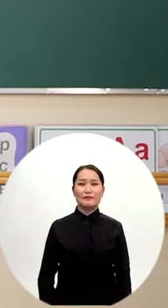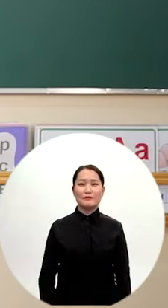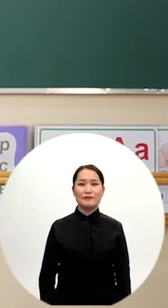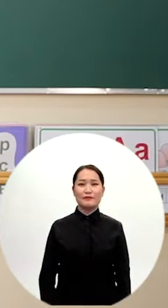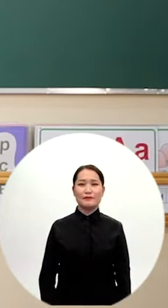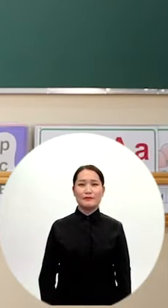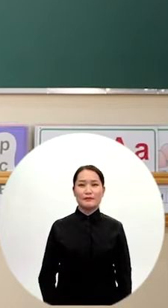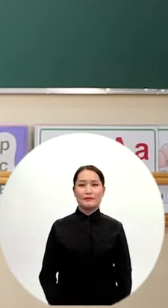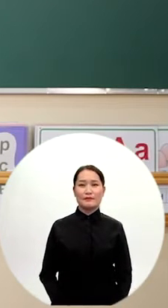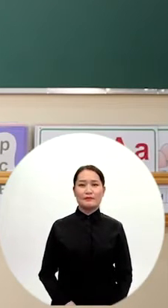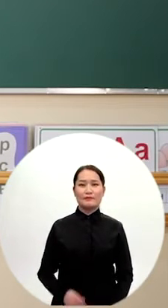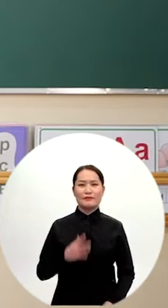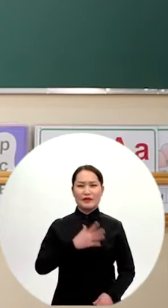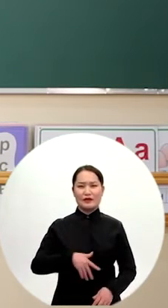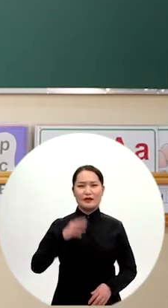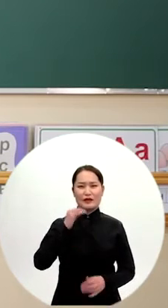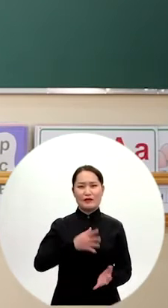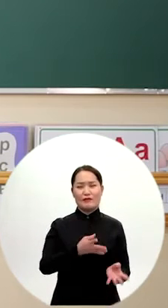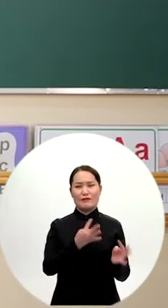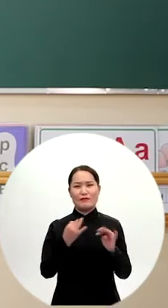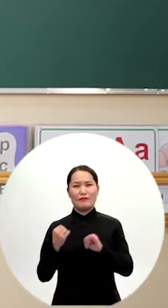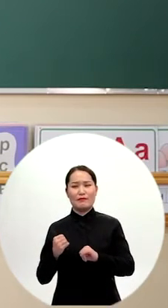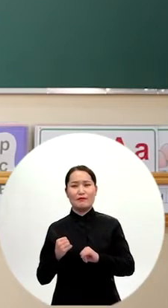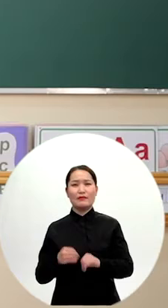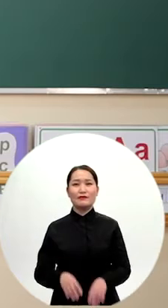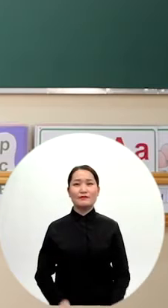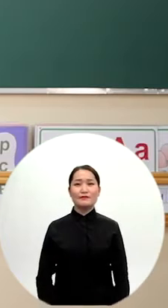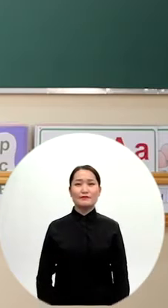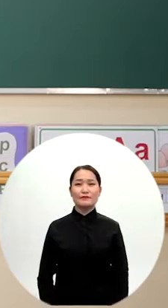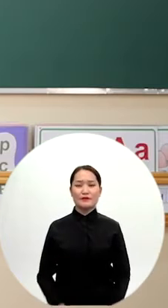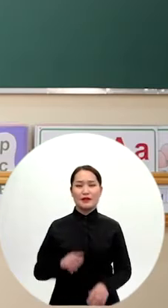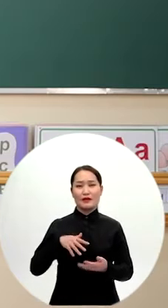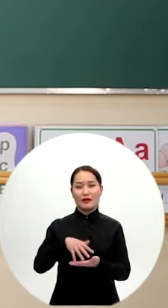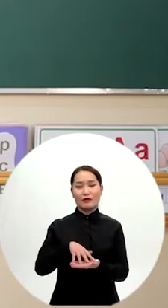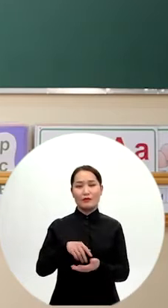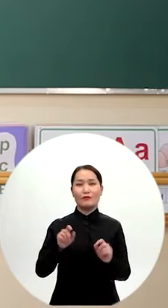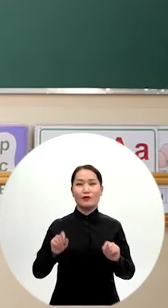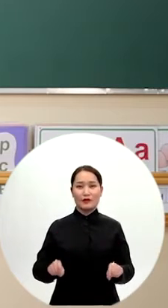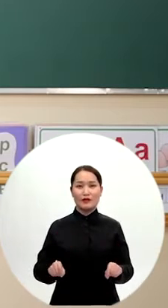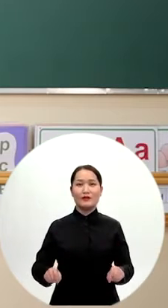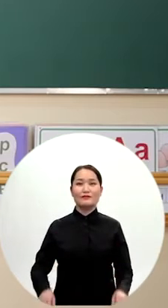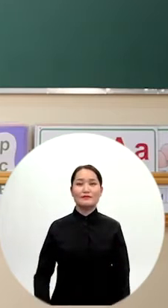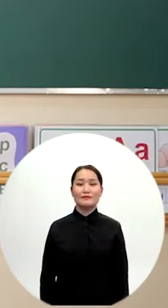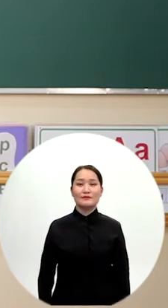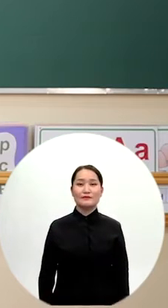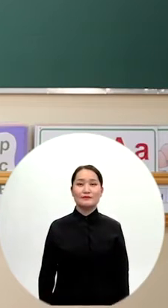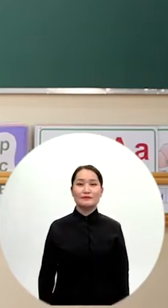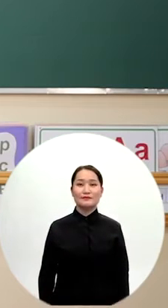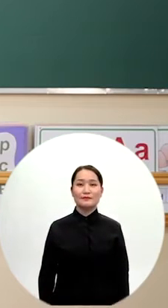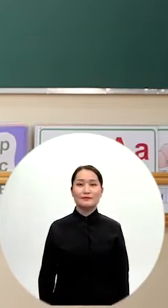хуримтлагдаж за ямар нэгэн гизний халдварт өвчин болон за бидний дархлааг сулруулдаг байх